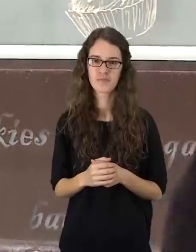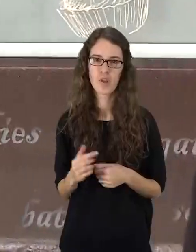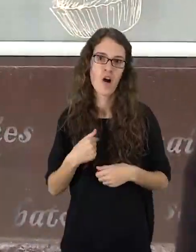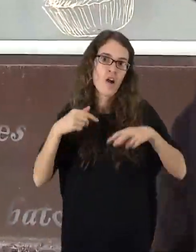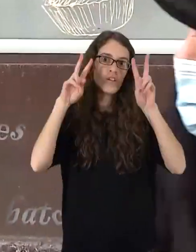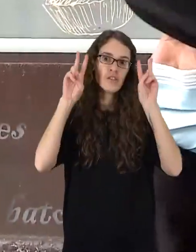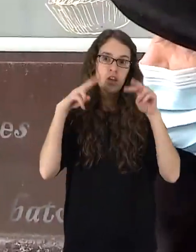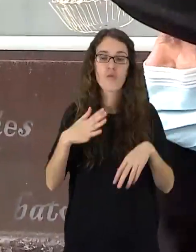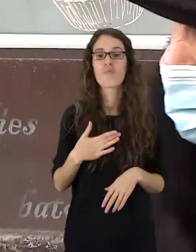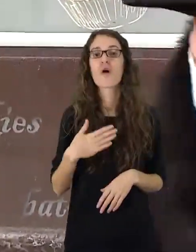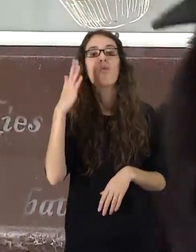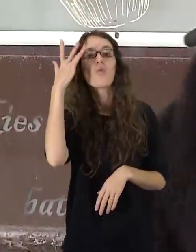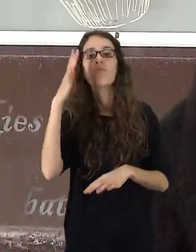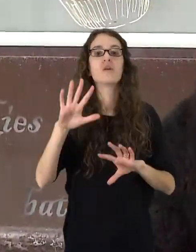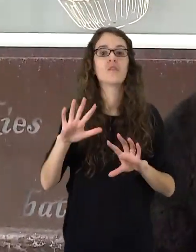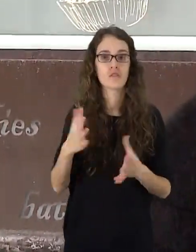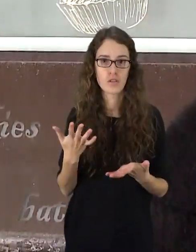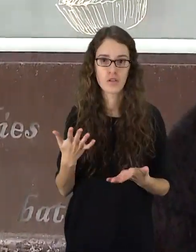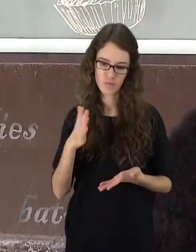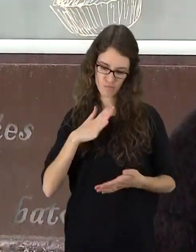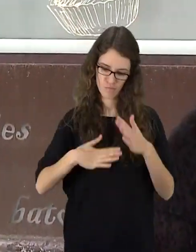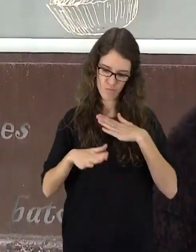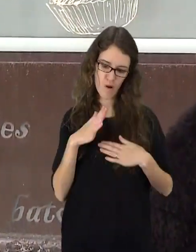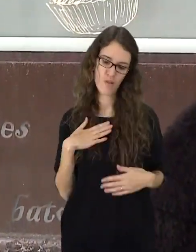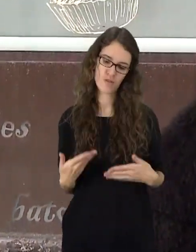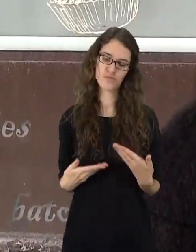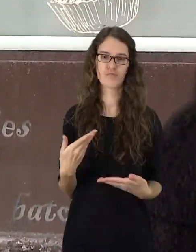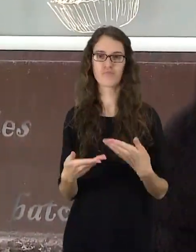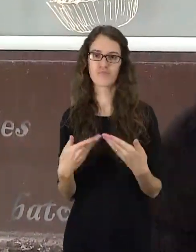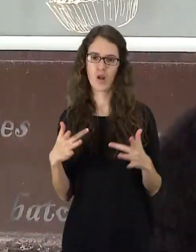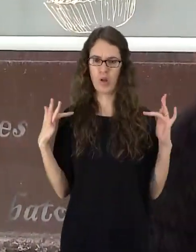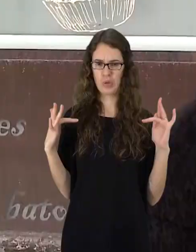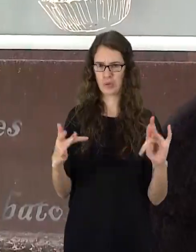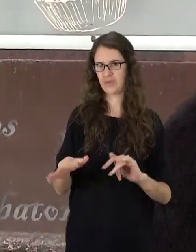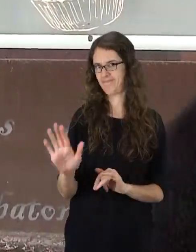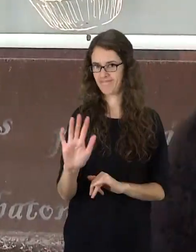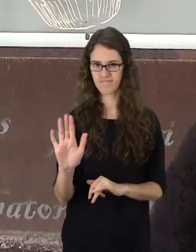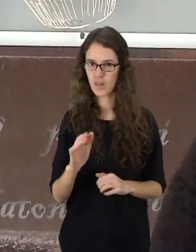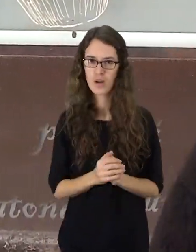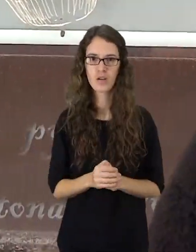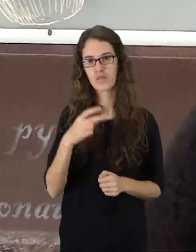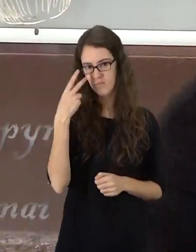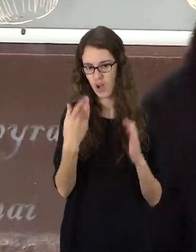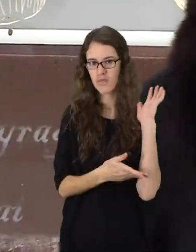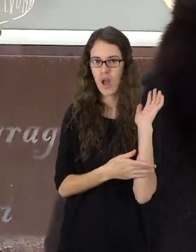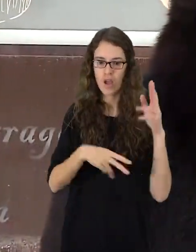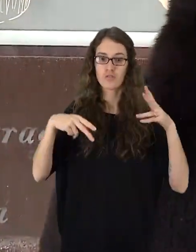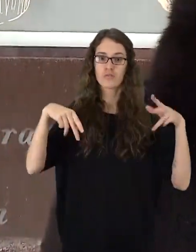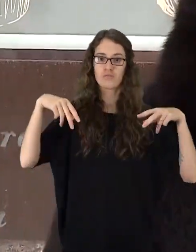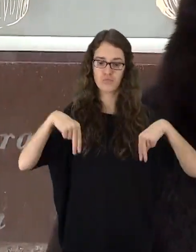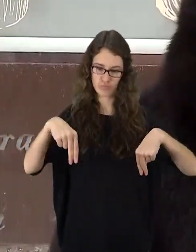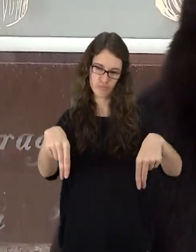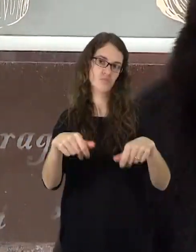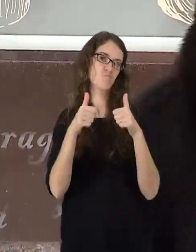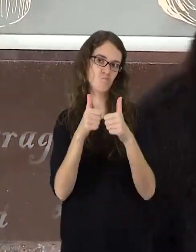Nu, tai aš nežinau mano namo netokį, vis tiek kažkaip smagiau įnė, kaip nedikomai. Jau gerai, kad videlė yra. Kada jų kirtat,